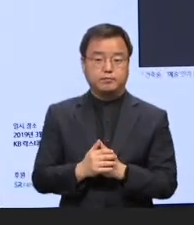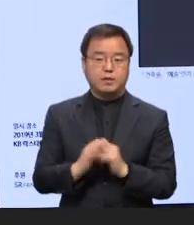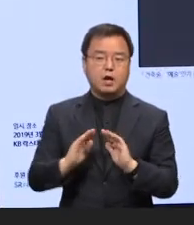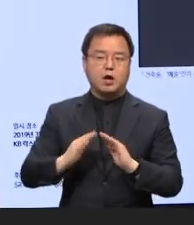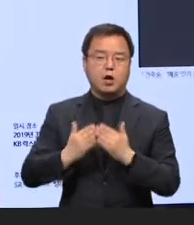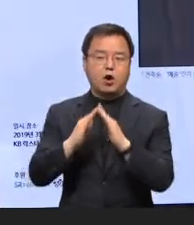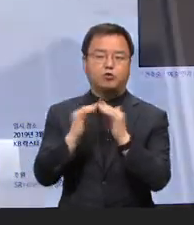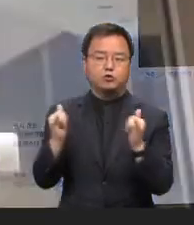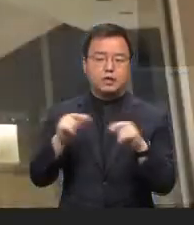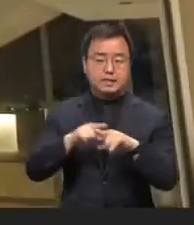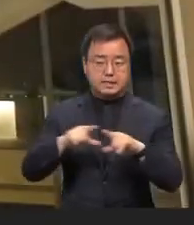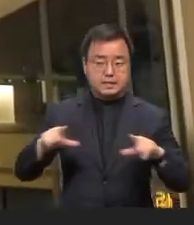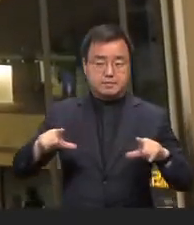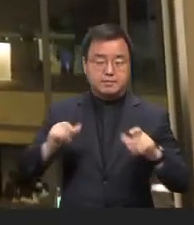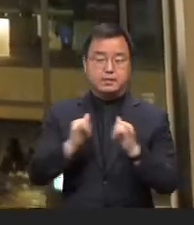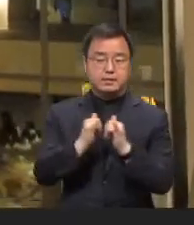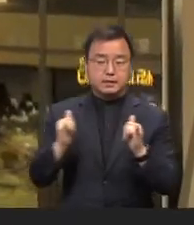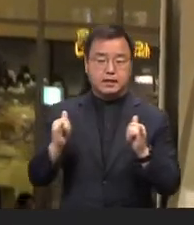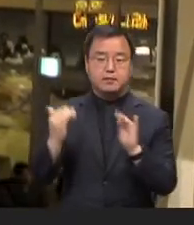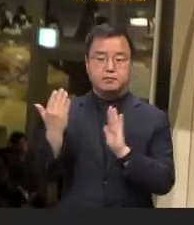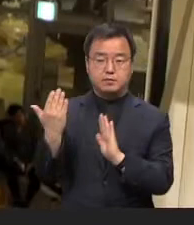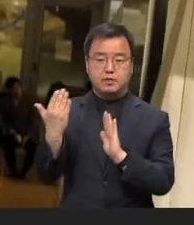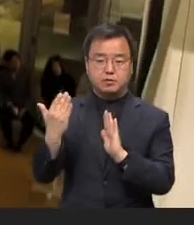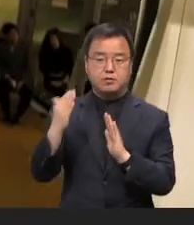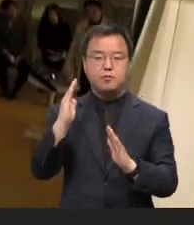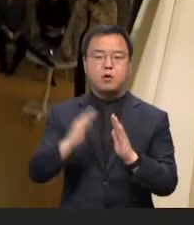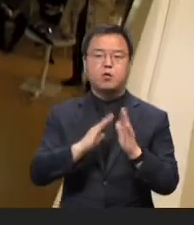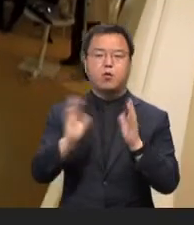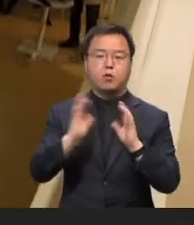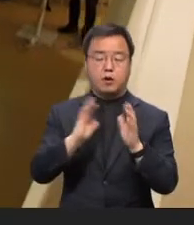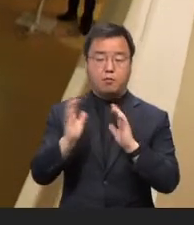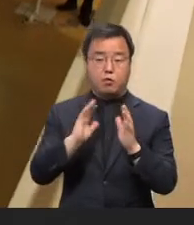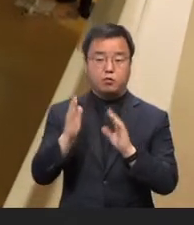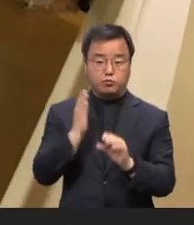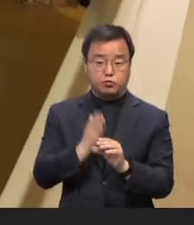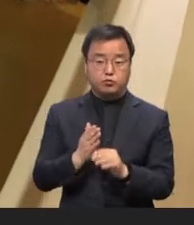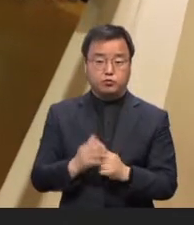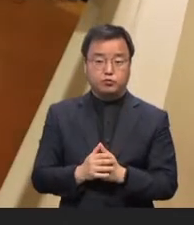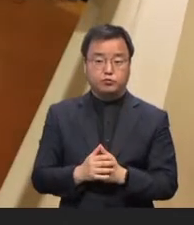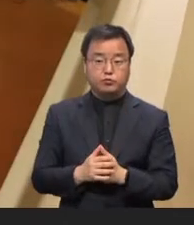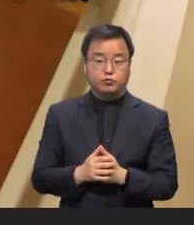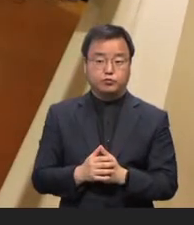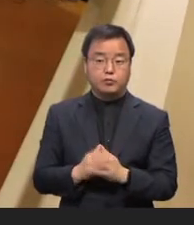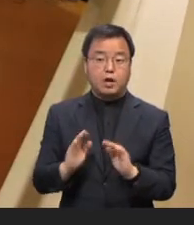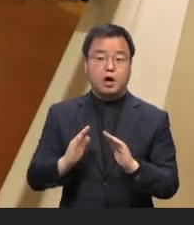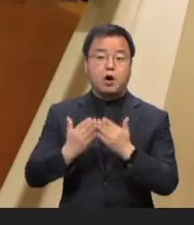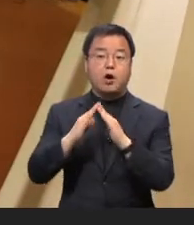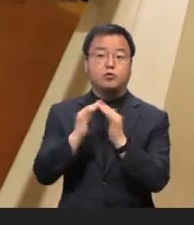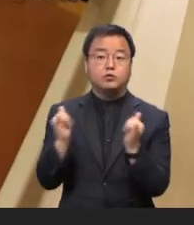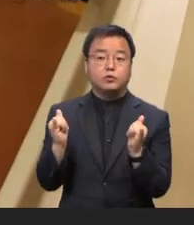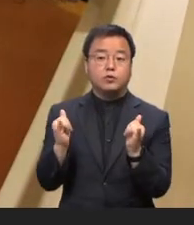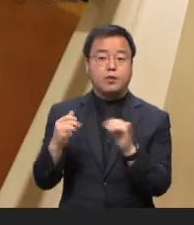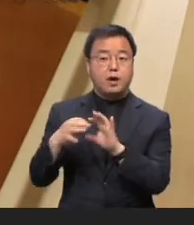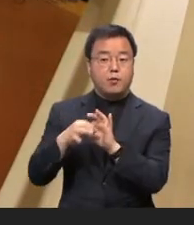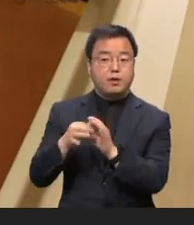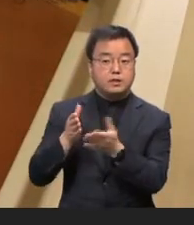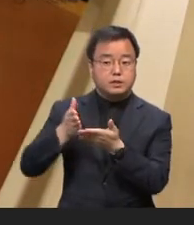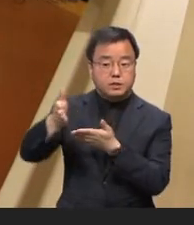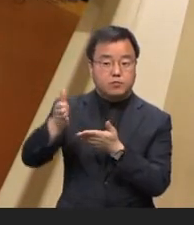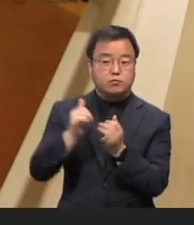건축가와 일반 대중을 대상으로 한 공개 포럼이 한창이었는데요. 건축가와 관련